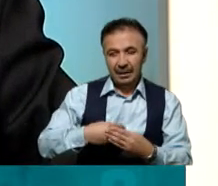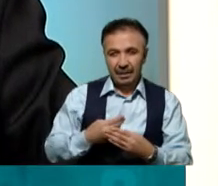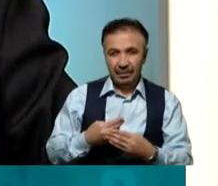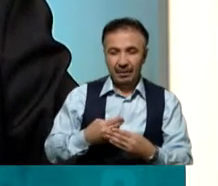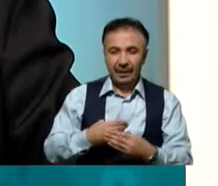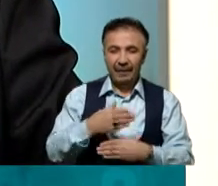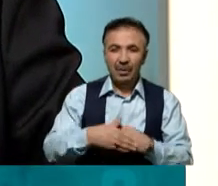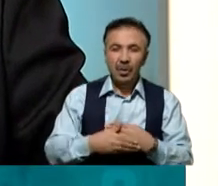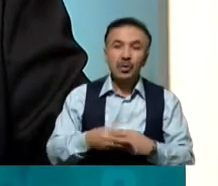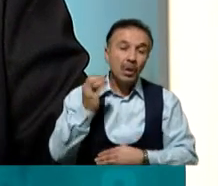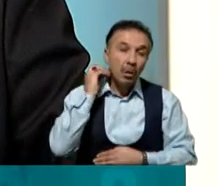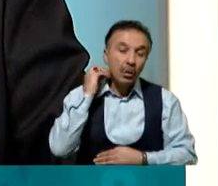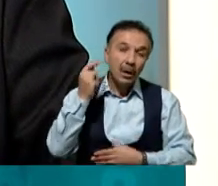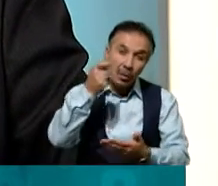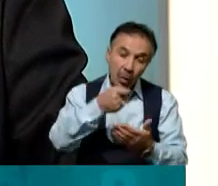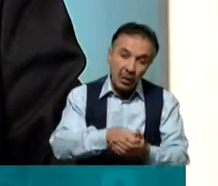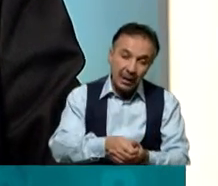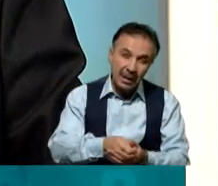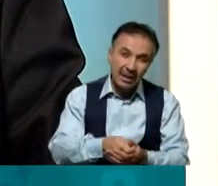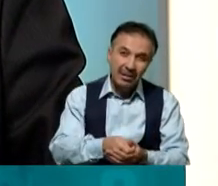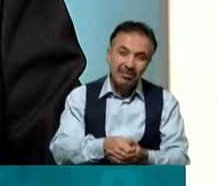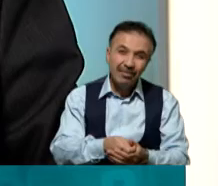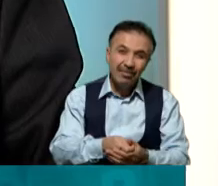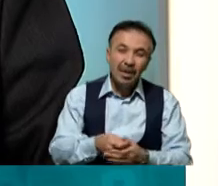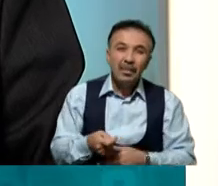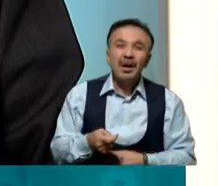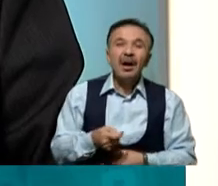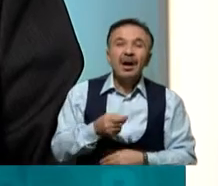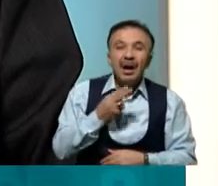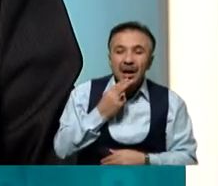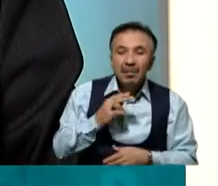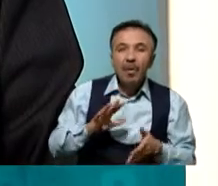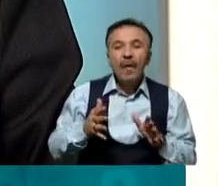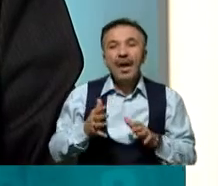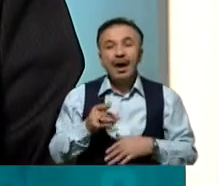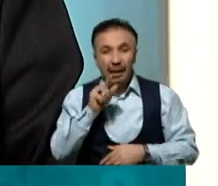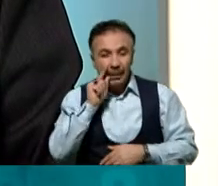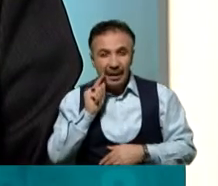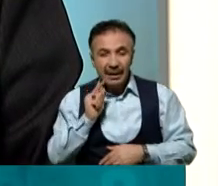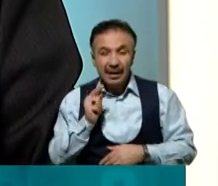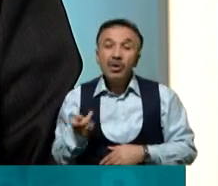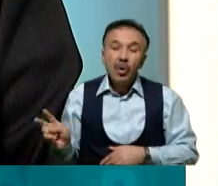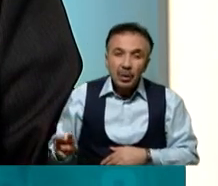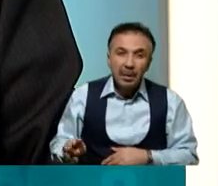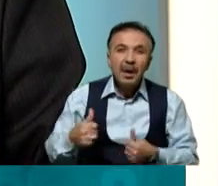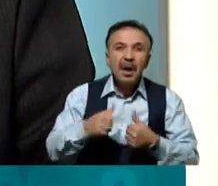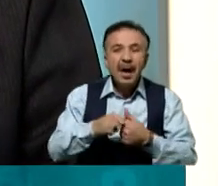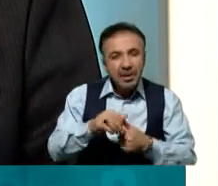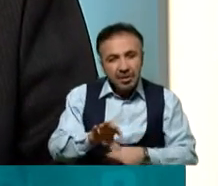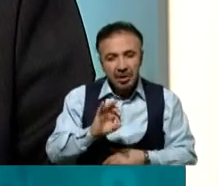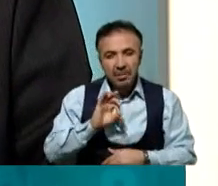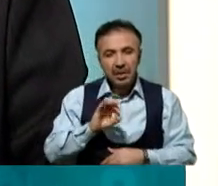Evet. Şimdi bir adam hanımı veya beyi öldükten sonra o eş seçmek,